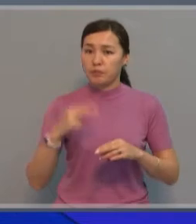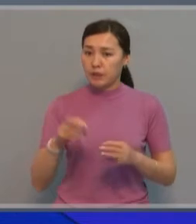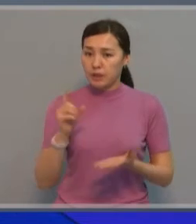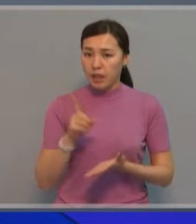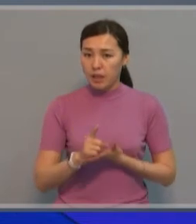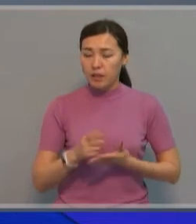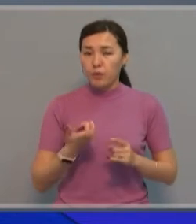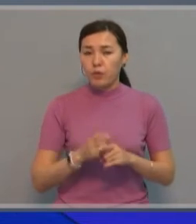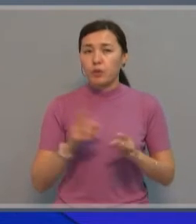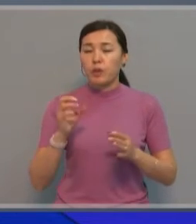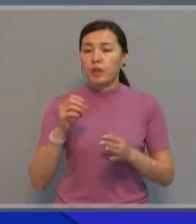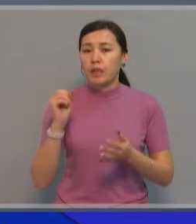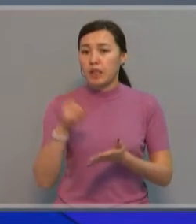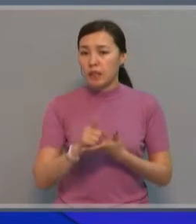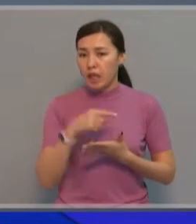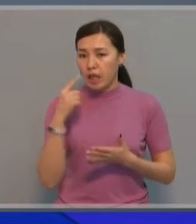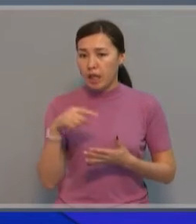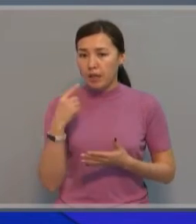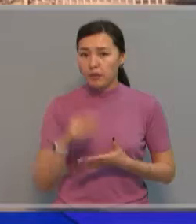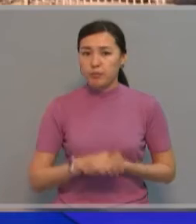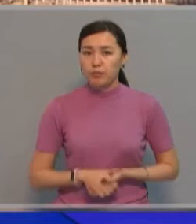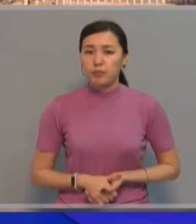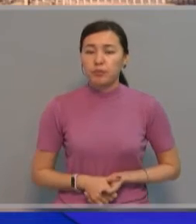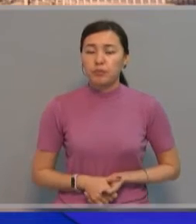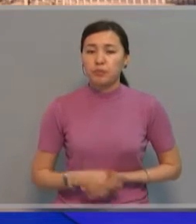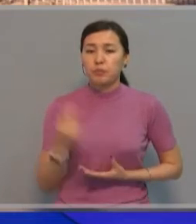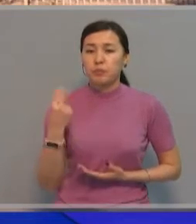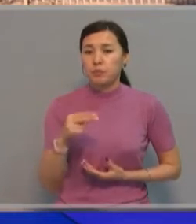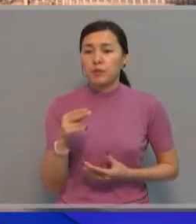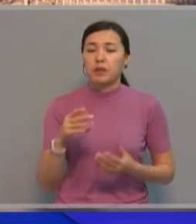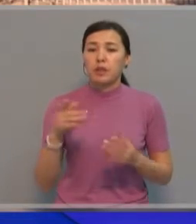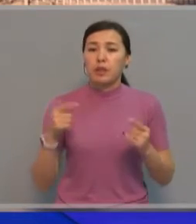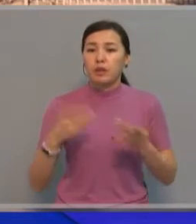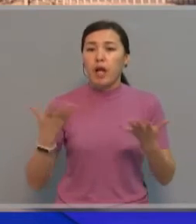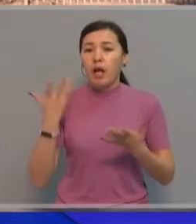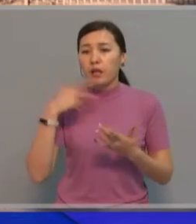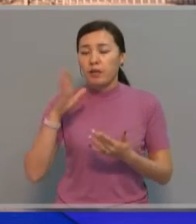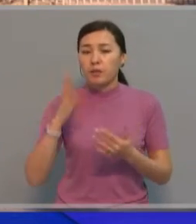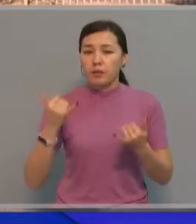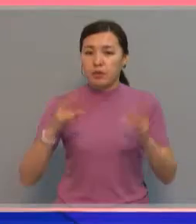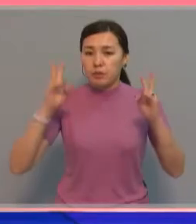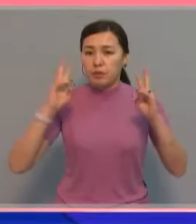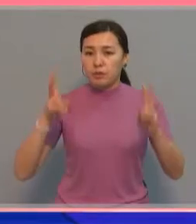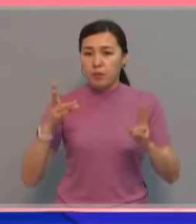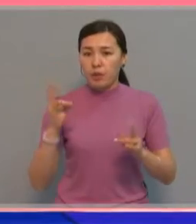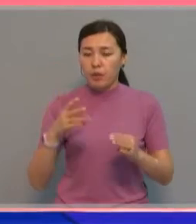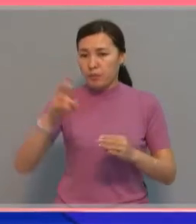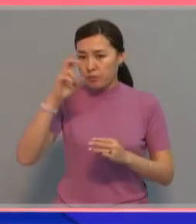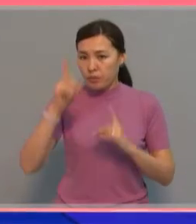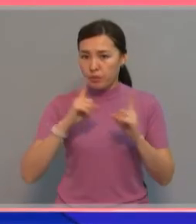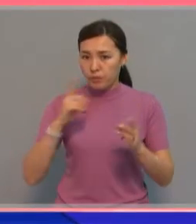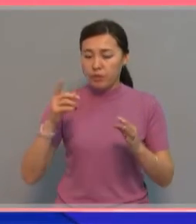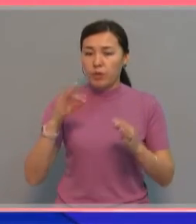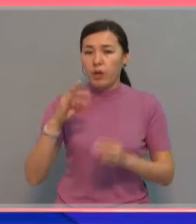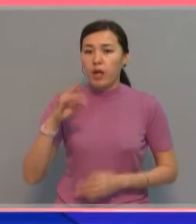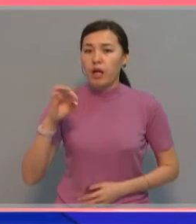президенттің тапсырмасы өте орынды шешім деп қабылдаймын. Президент пәрменінің нақты қашан жүзеге асатыны әзірге белгісіз. Әйтеуір үкімет отырысында